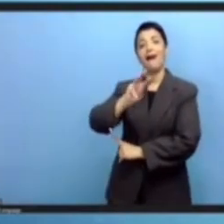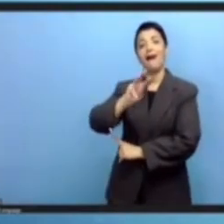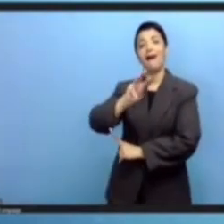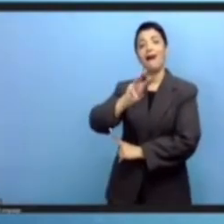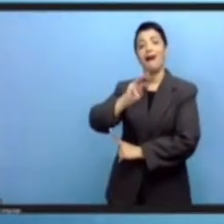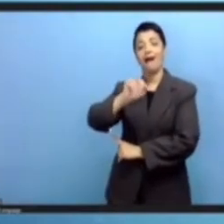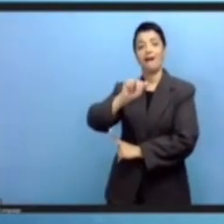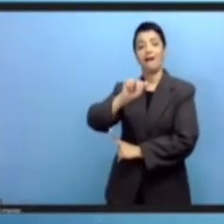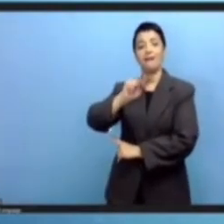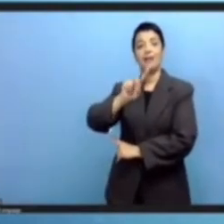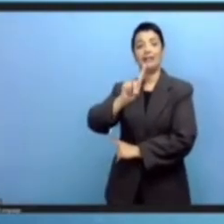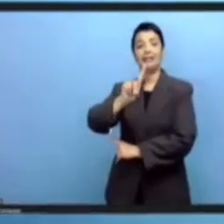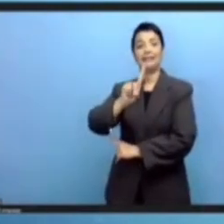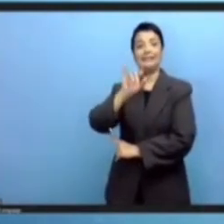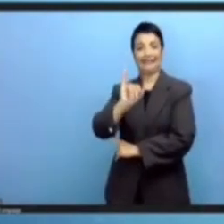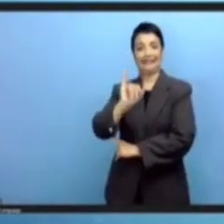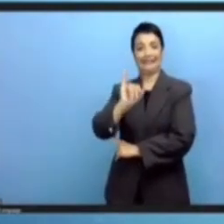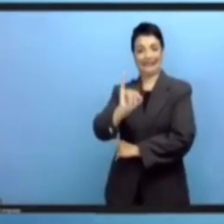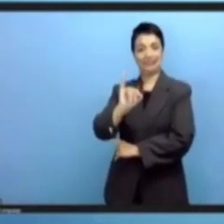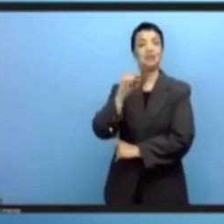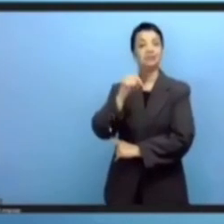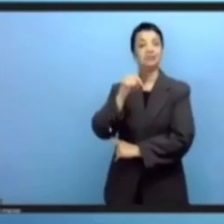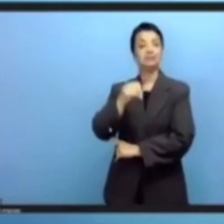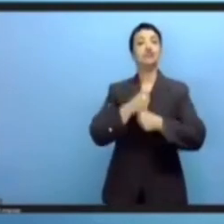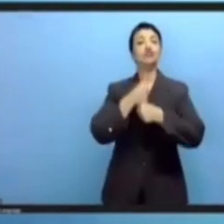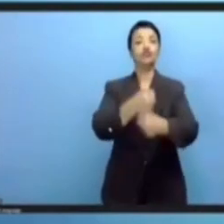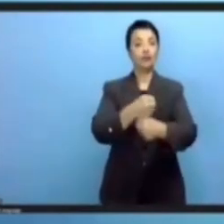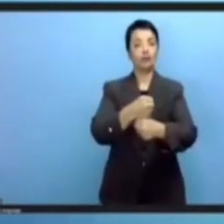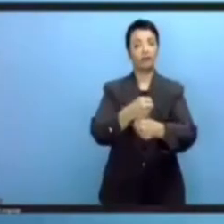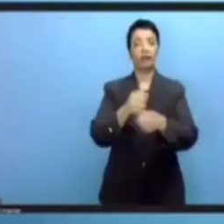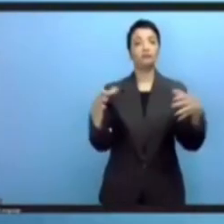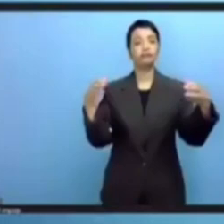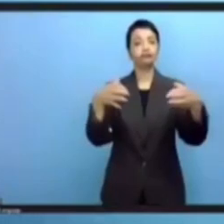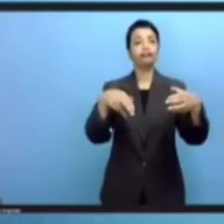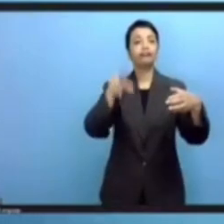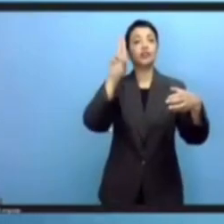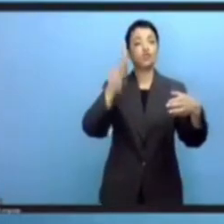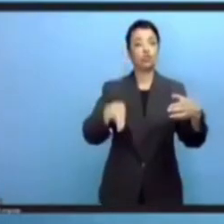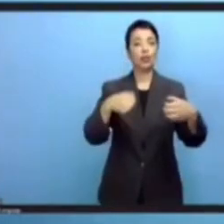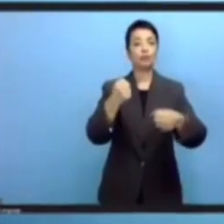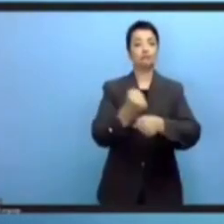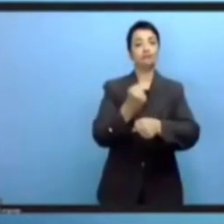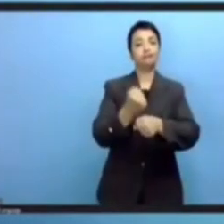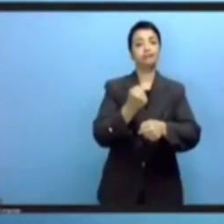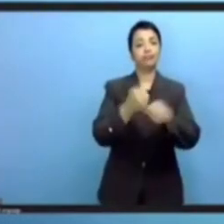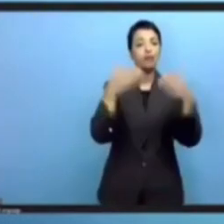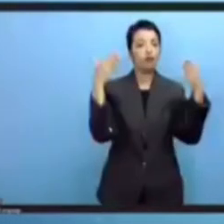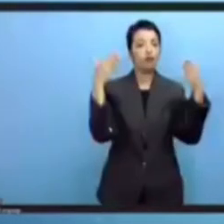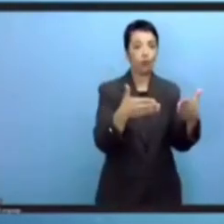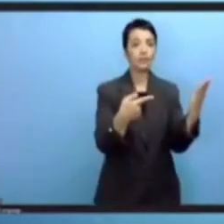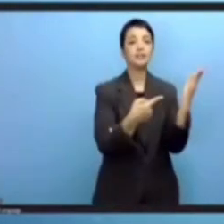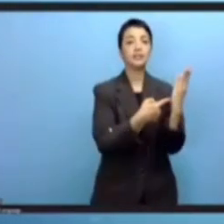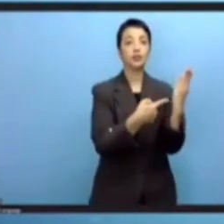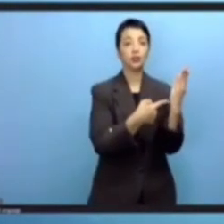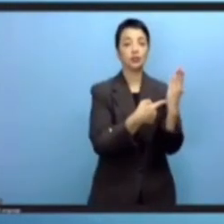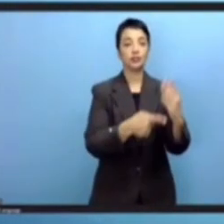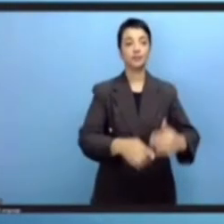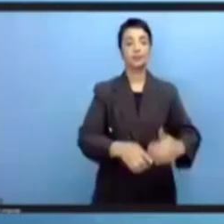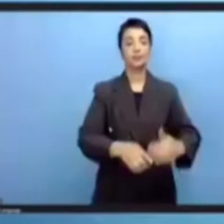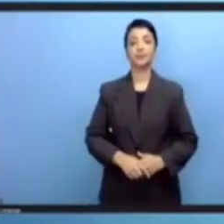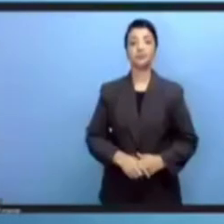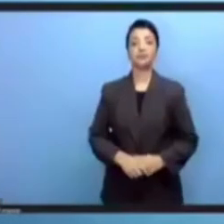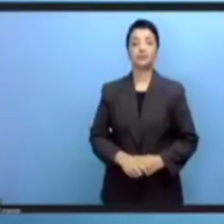Secrétaire général adjoint, qui est l'envoyé du secrétaire général sur la technologie.